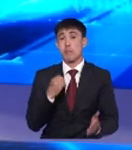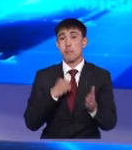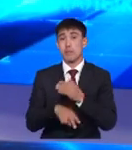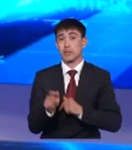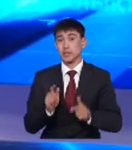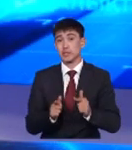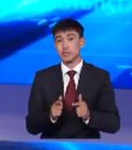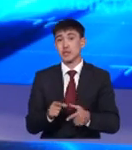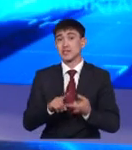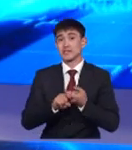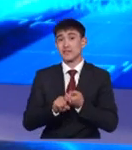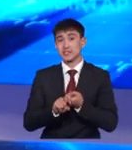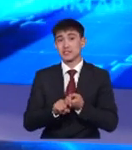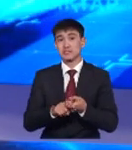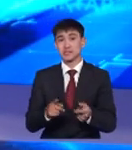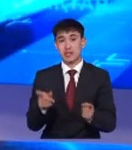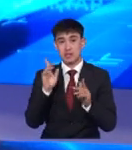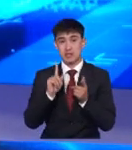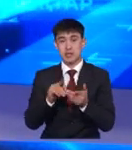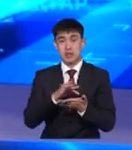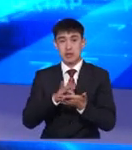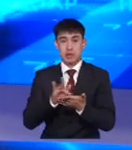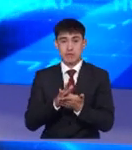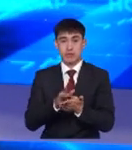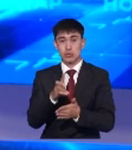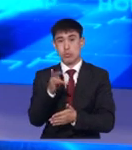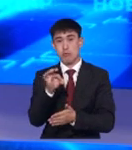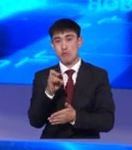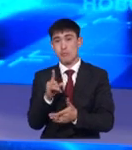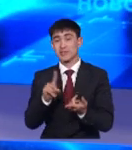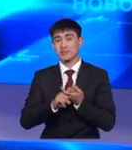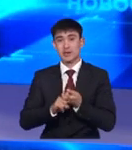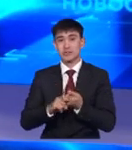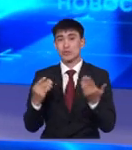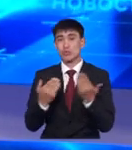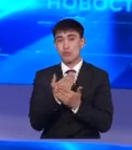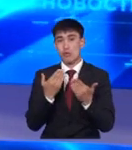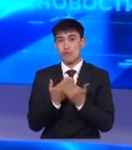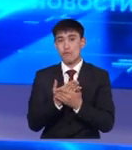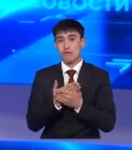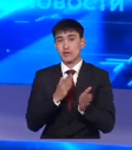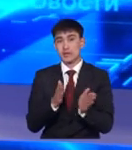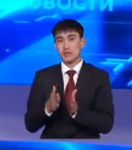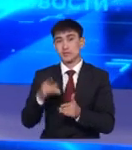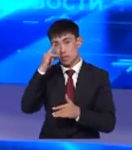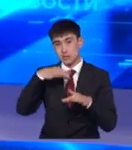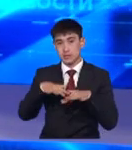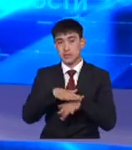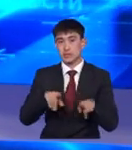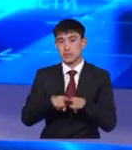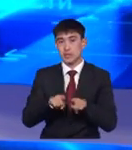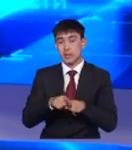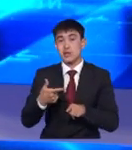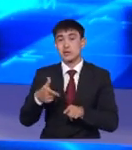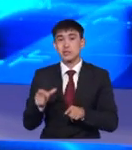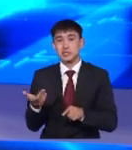Побег от реальности, зависимость от гаджетов или номофобия – все это современный ритм жизни юных казахстанцев.